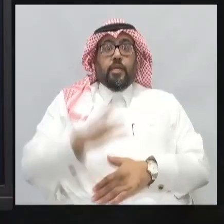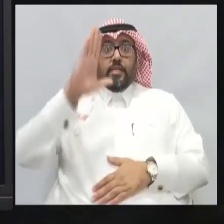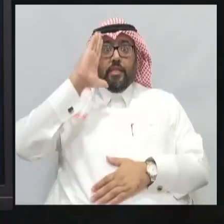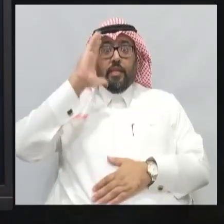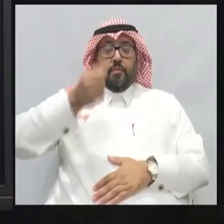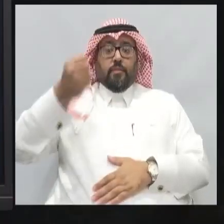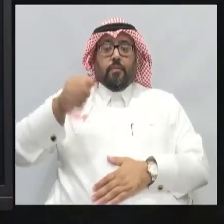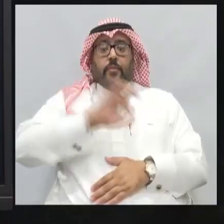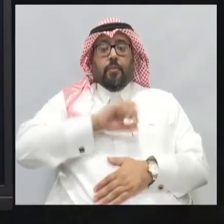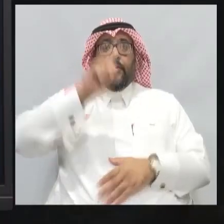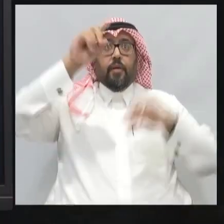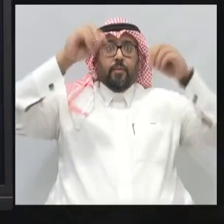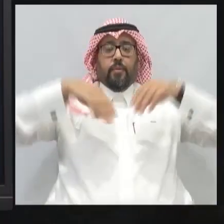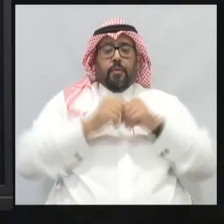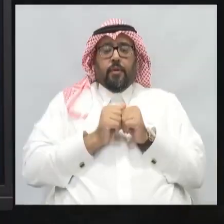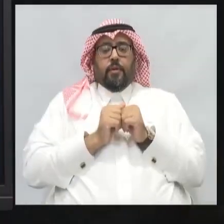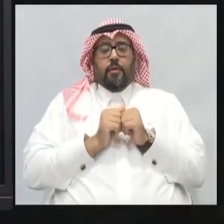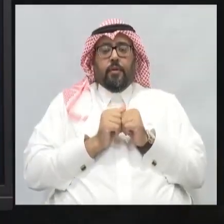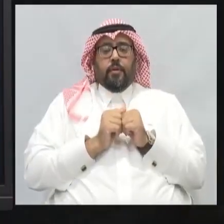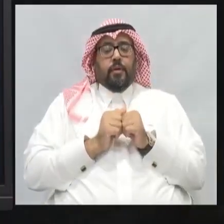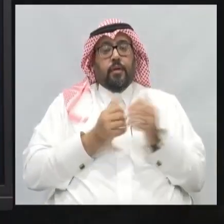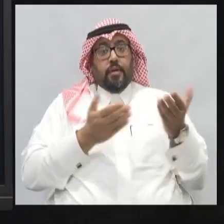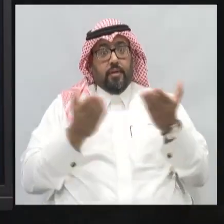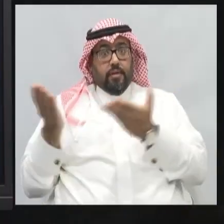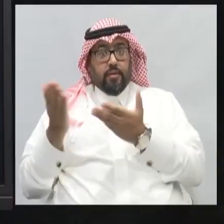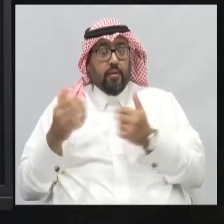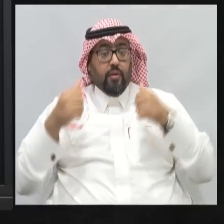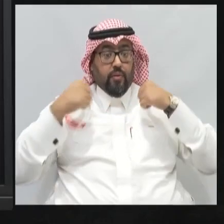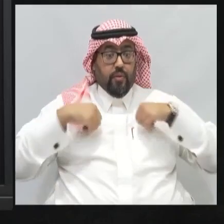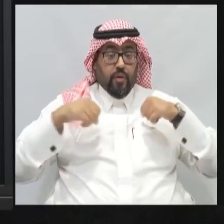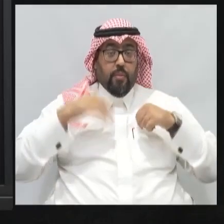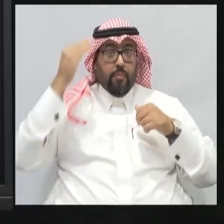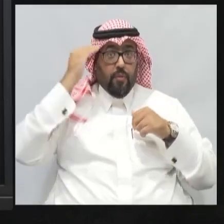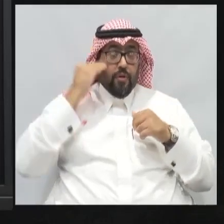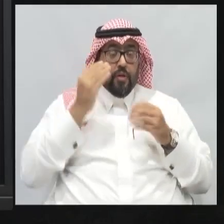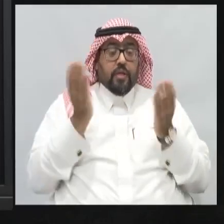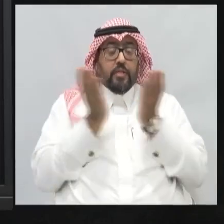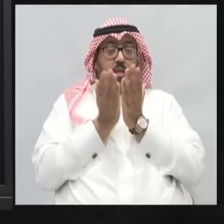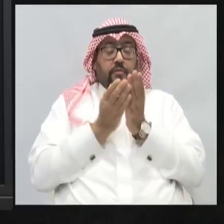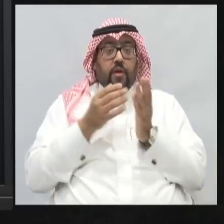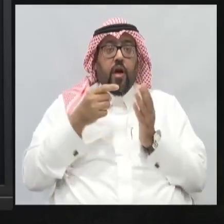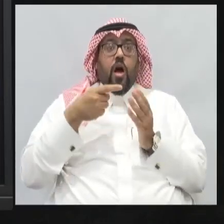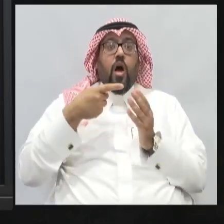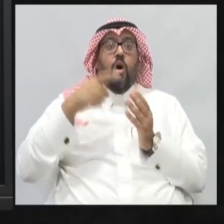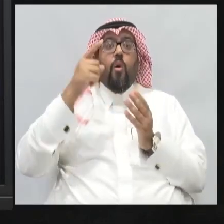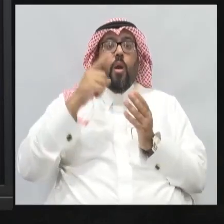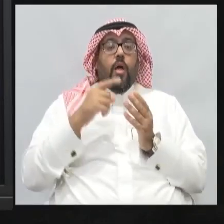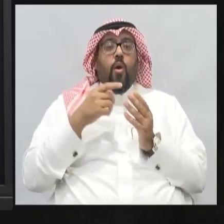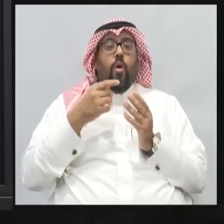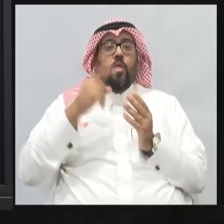السلام عليكم ورحمه الله وبركاته اهلا ومرحبا بكم طلاب وطالبات الصف اول ثانوي نظام